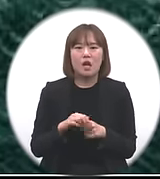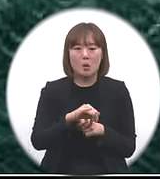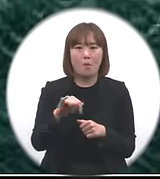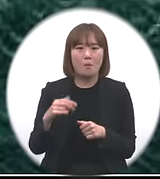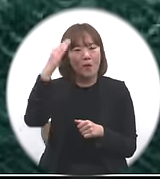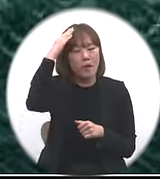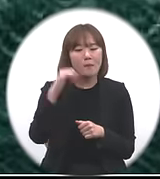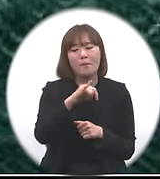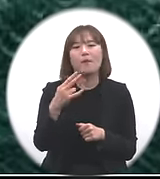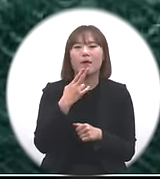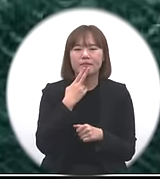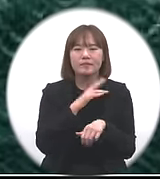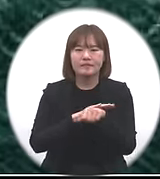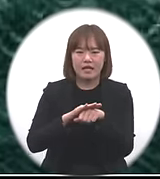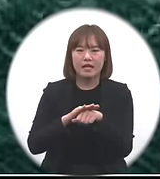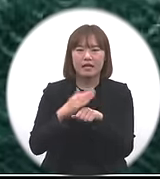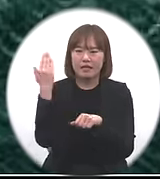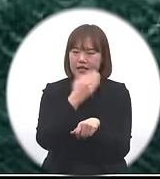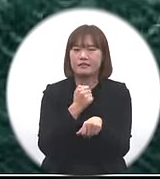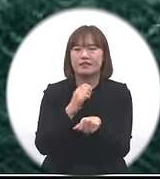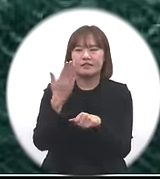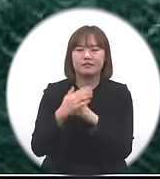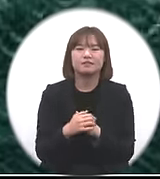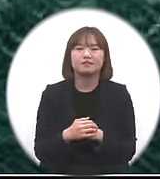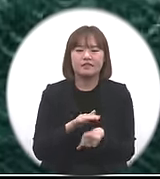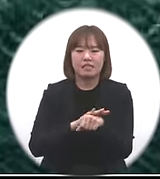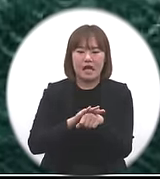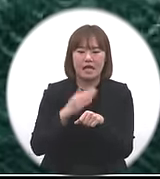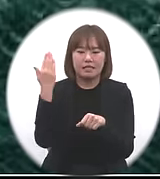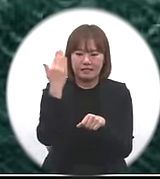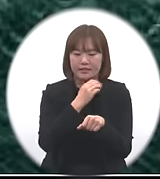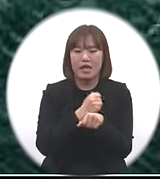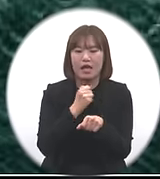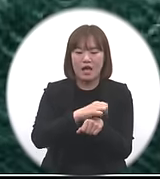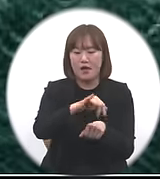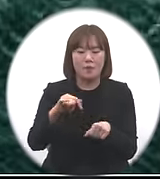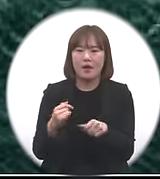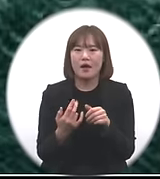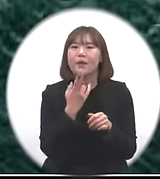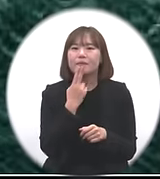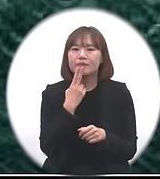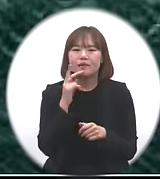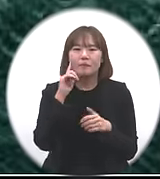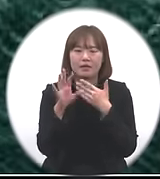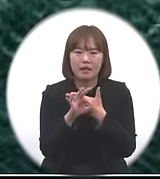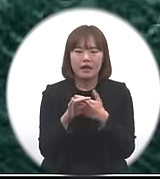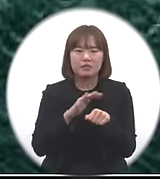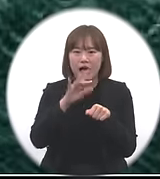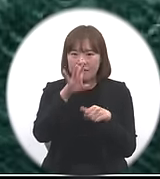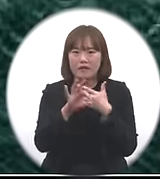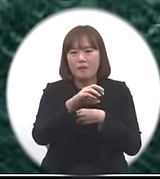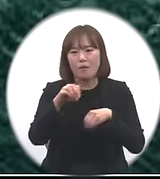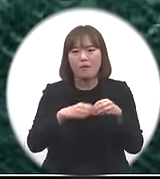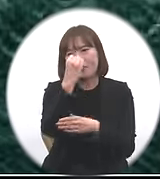됩니다. 그렇죠? 곰팡이 끼지 않게 싱크대에 실리콘 쏘는 거. 잘 써야지 들뜨지 않아서 곰팡이가 안 끼는